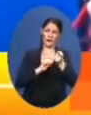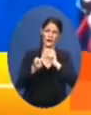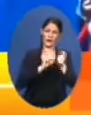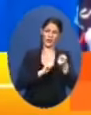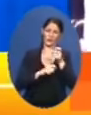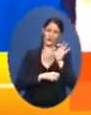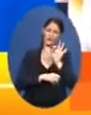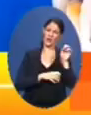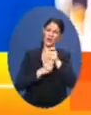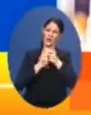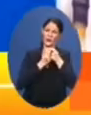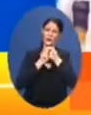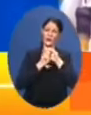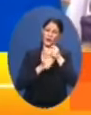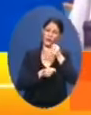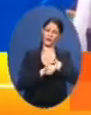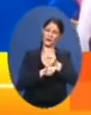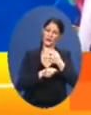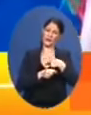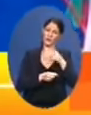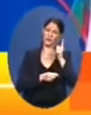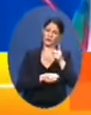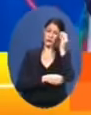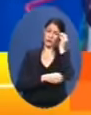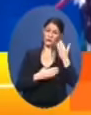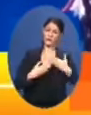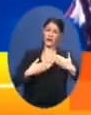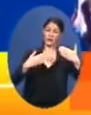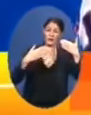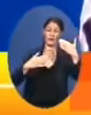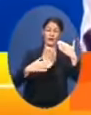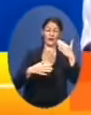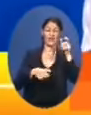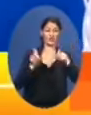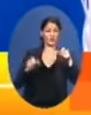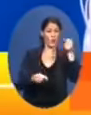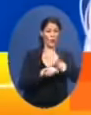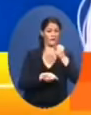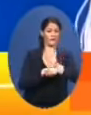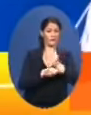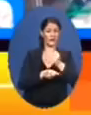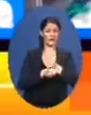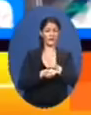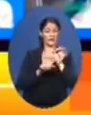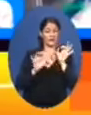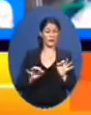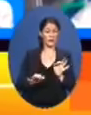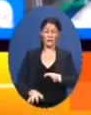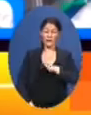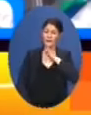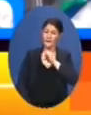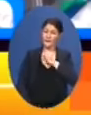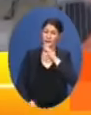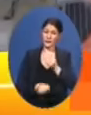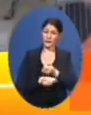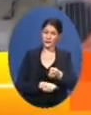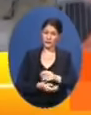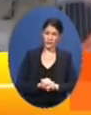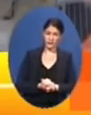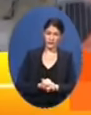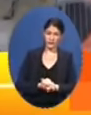מקדמים את מעמד העובדים לתנאים יותר ויותר טובים, וזה מעמד שהוא סזיפי של כל ארגוני העובדים בעולם. לבוא